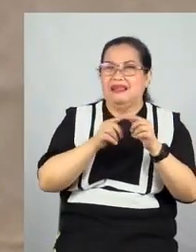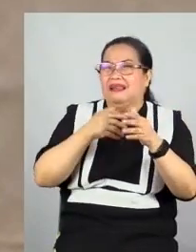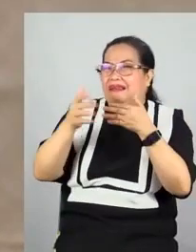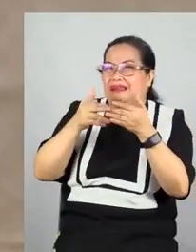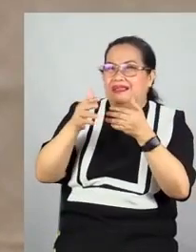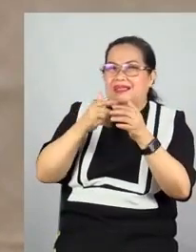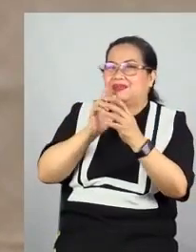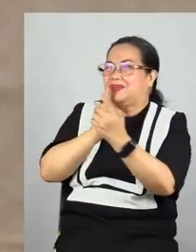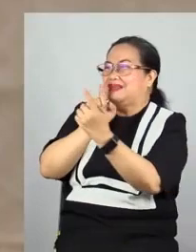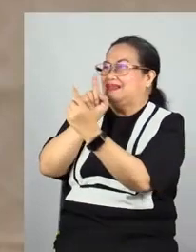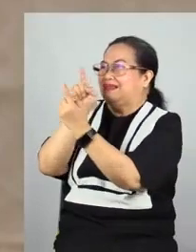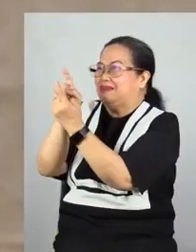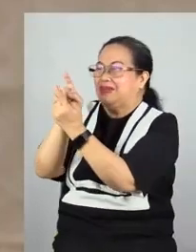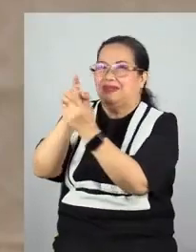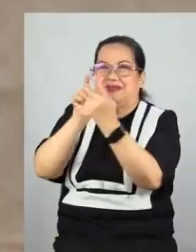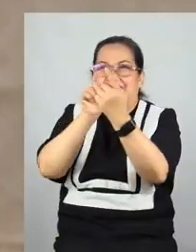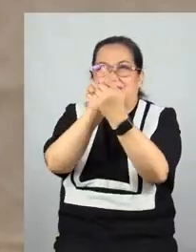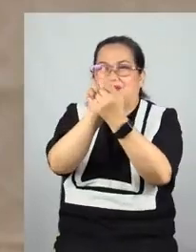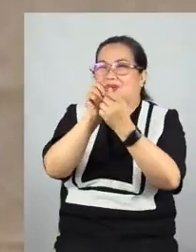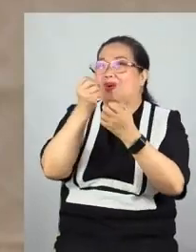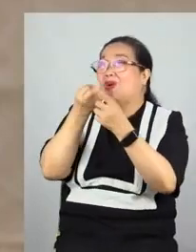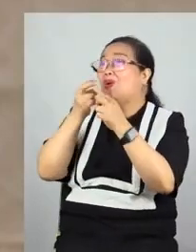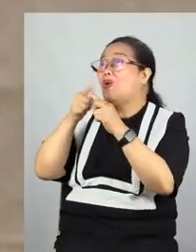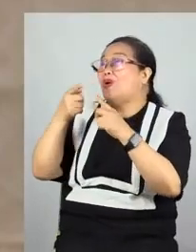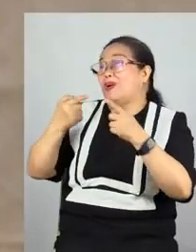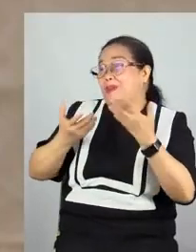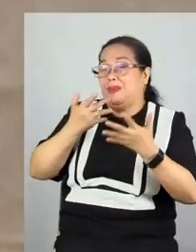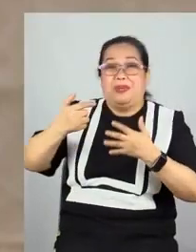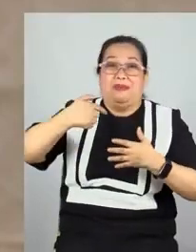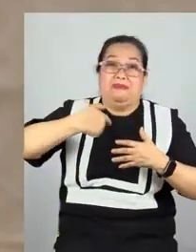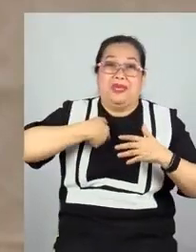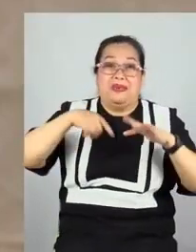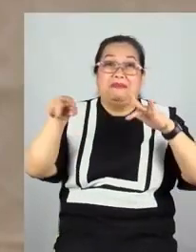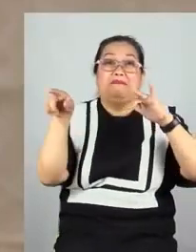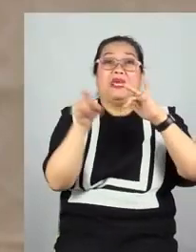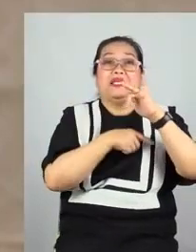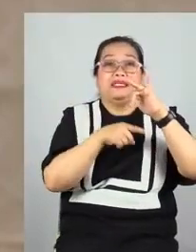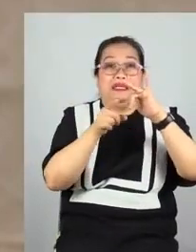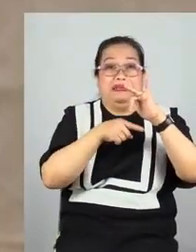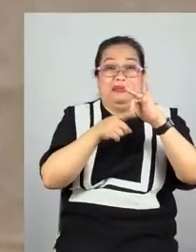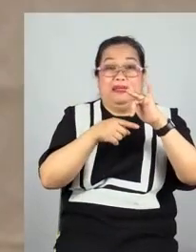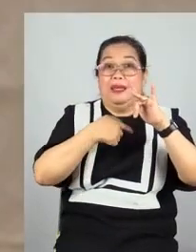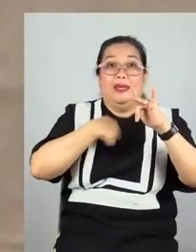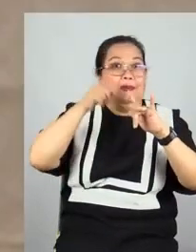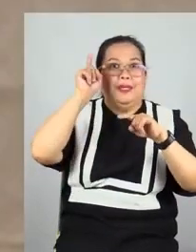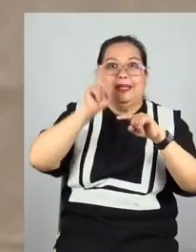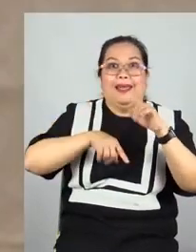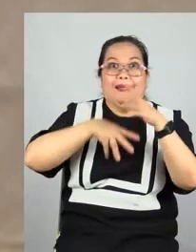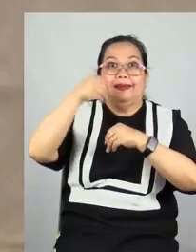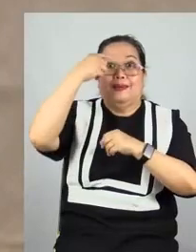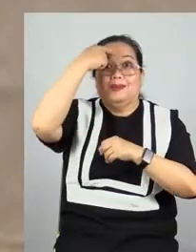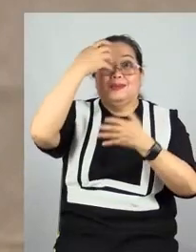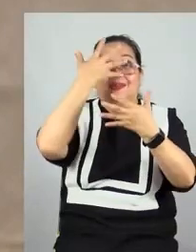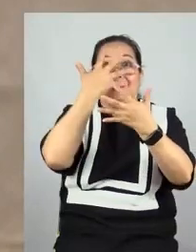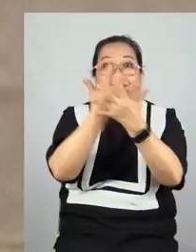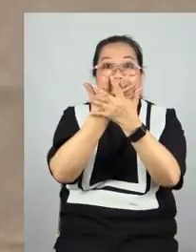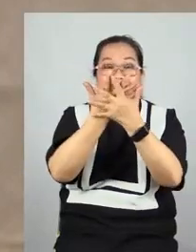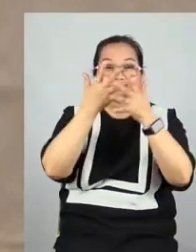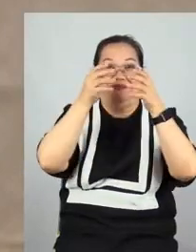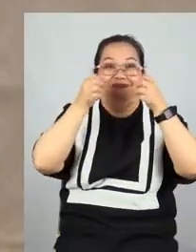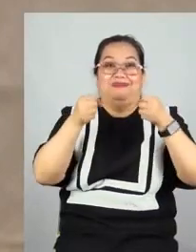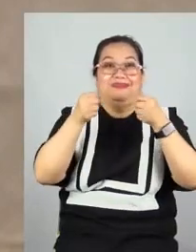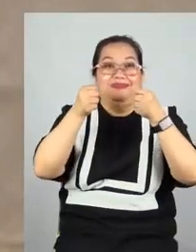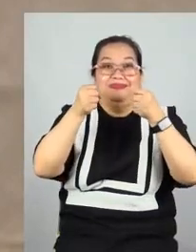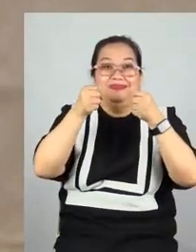you or am absent. Tignan niyo ang konteksto. I may hear of you that you